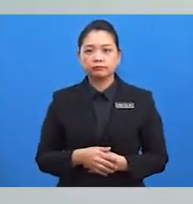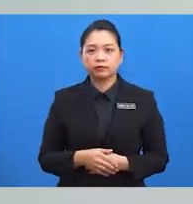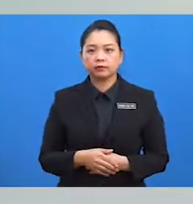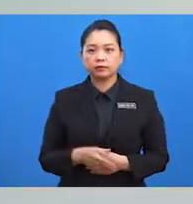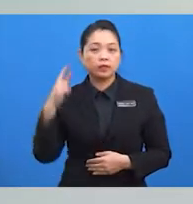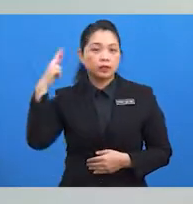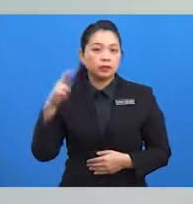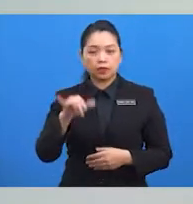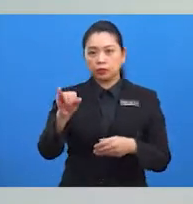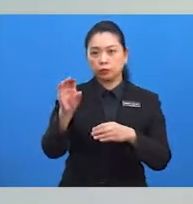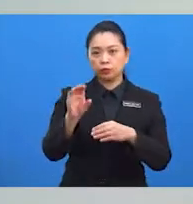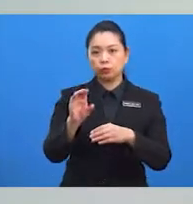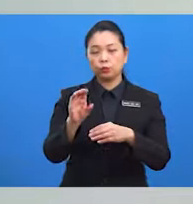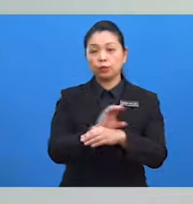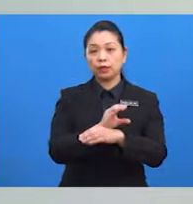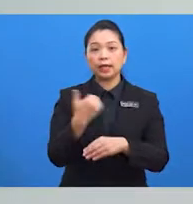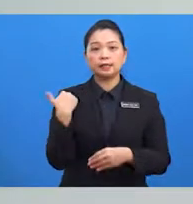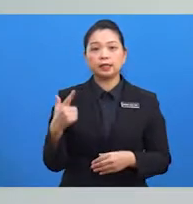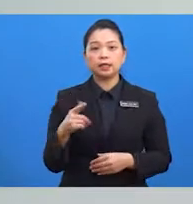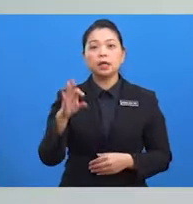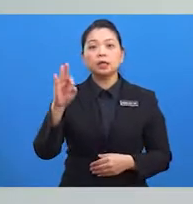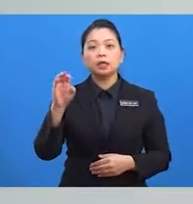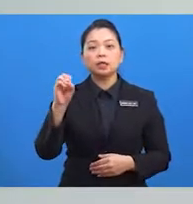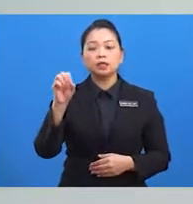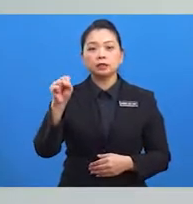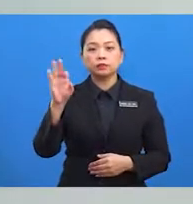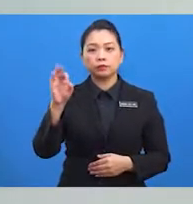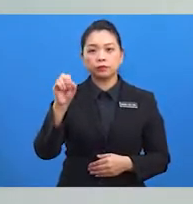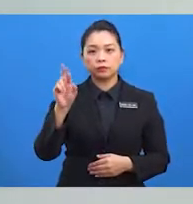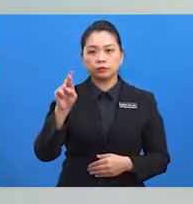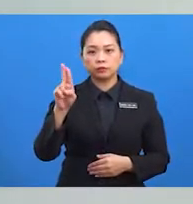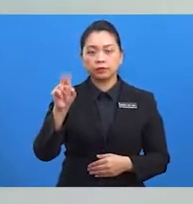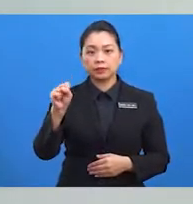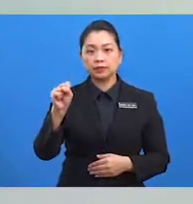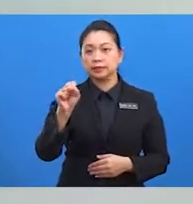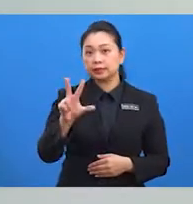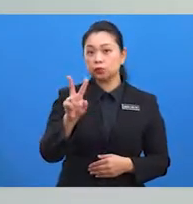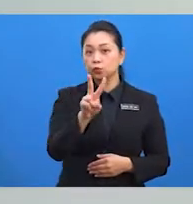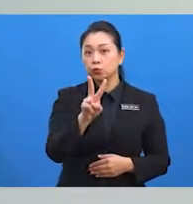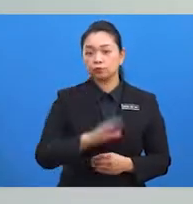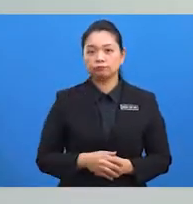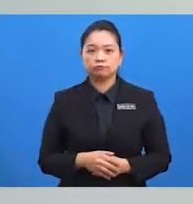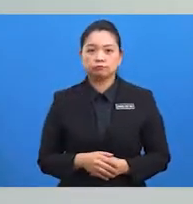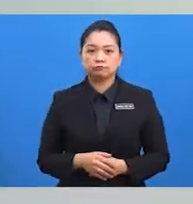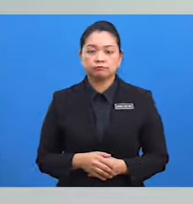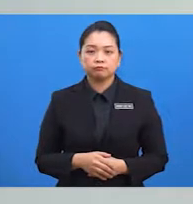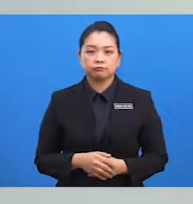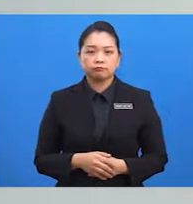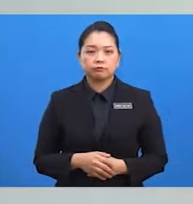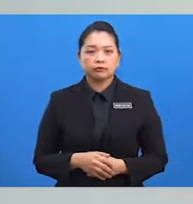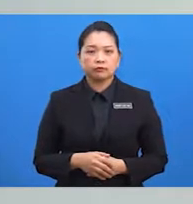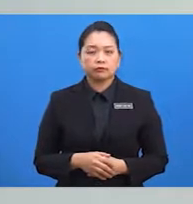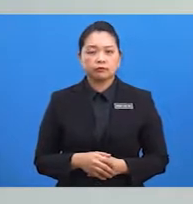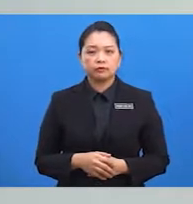radioisotop digunakan dalam bidang pertanian Yela fosforus 32 kaukah murid-murid power